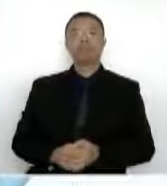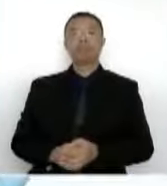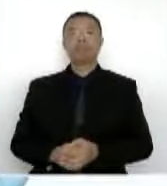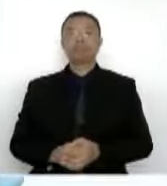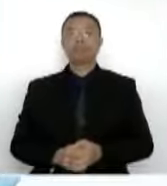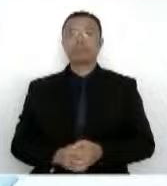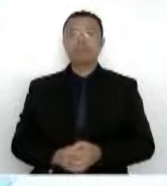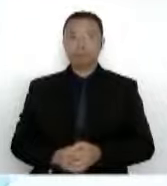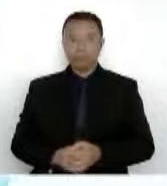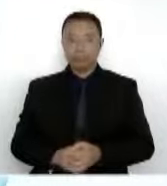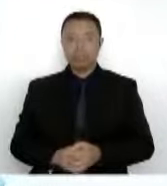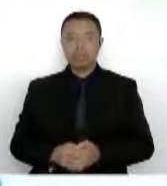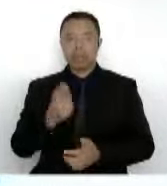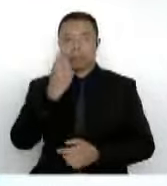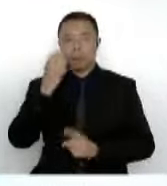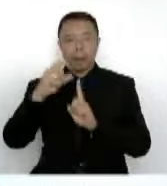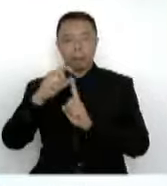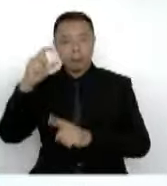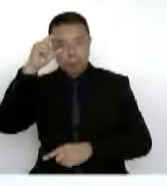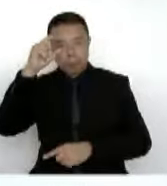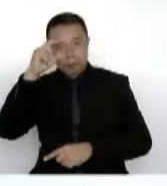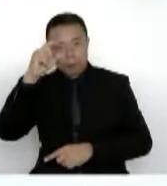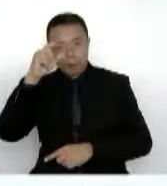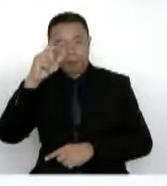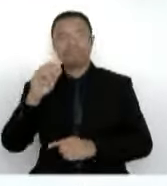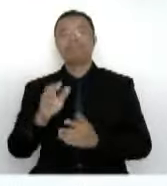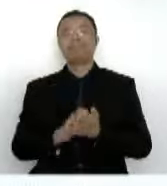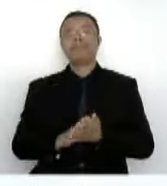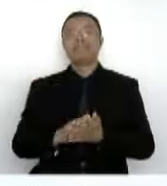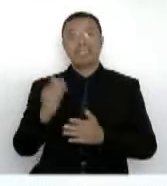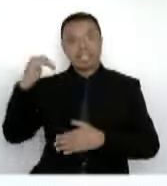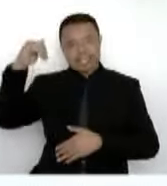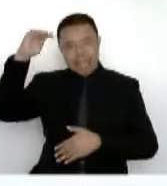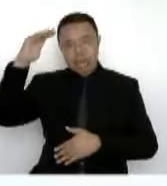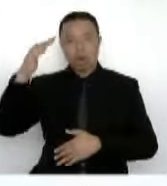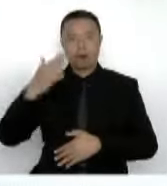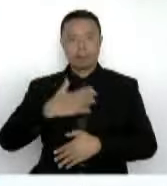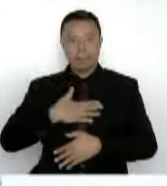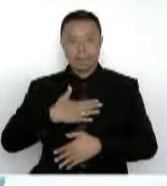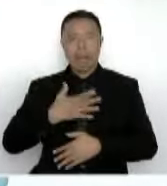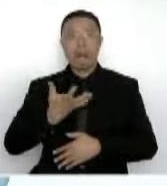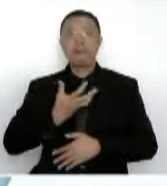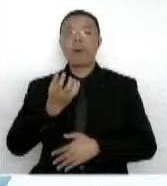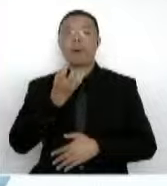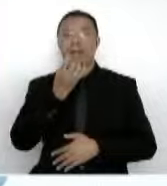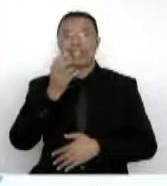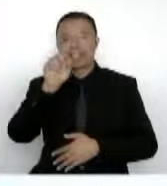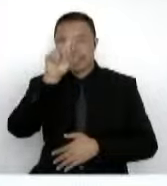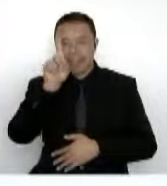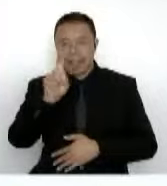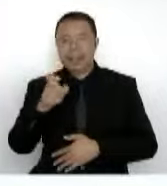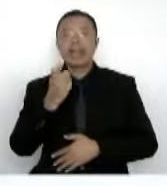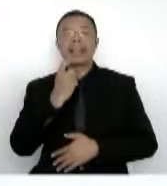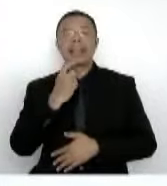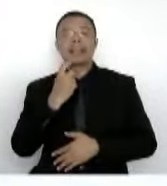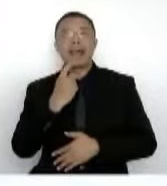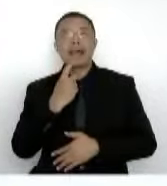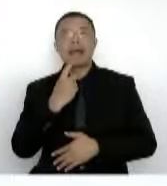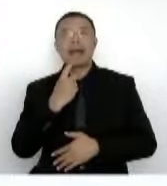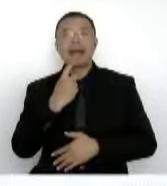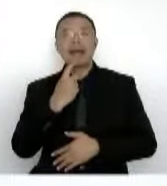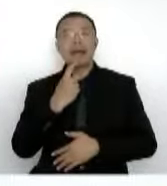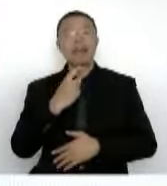menit Pak Pramono Anung Mas Pram senior saya izin bertanya mengenai kebijakan yang Mas